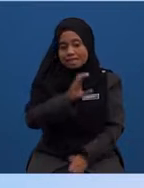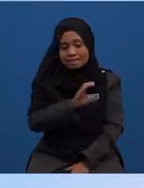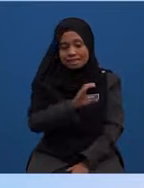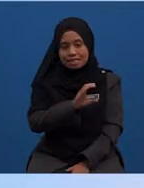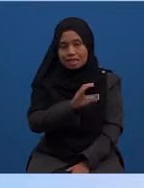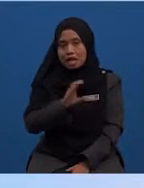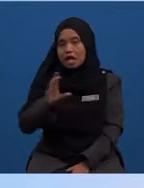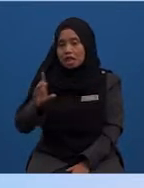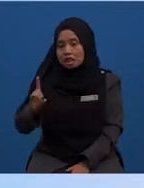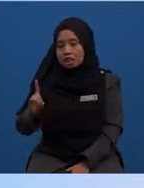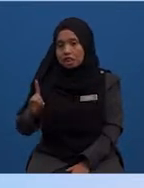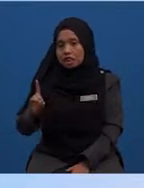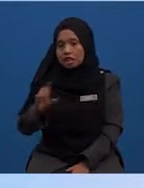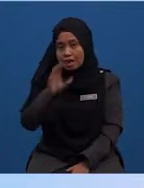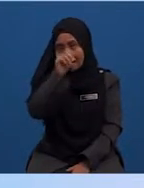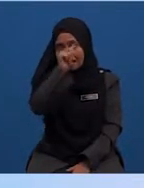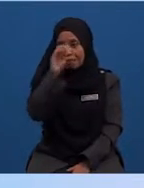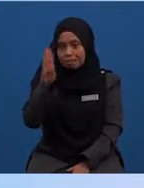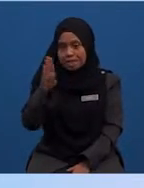C dan D.